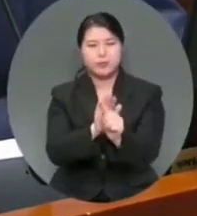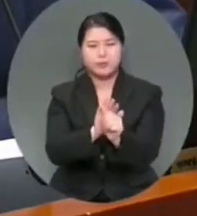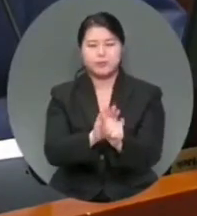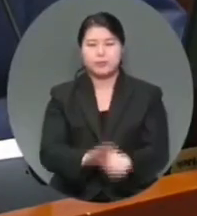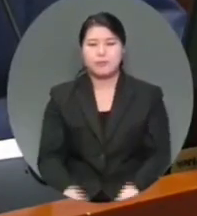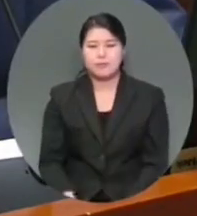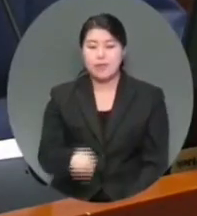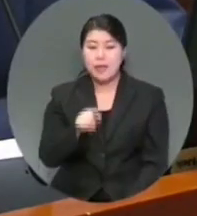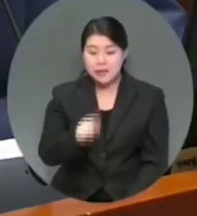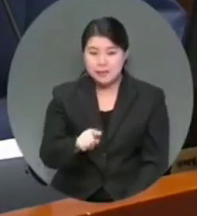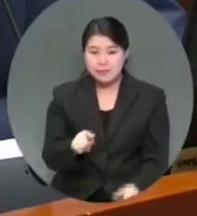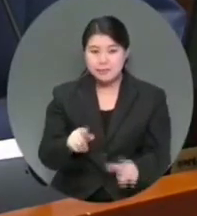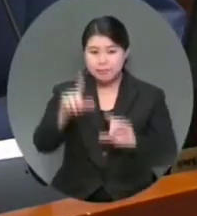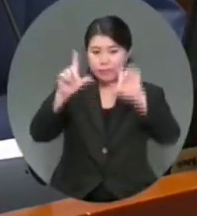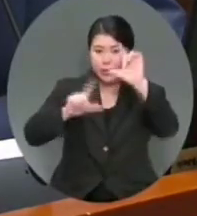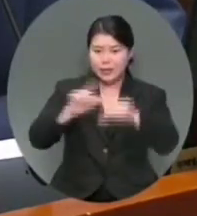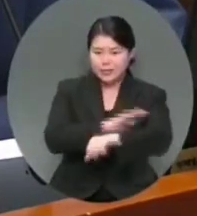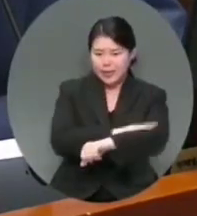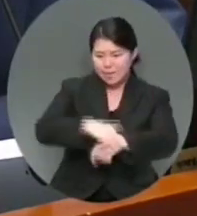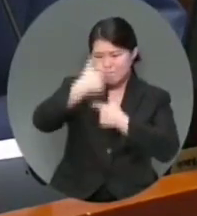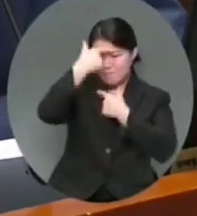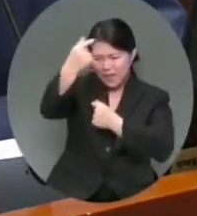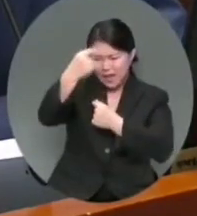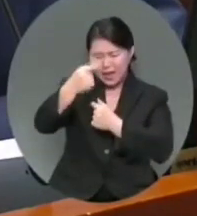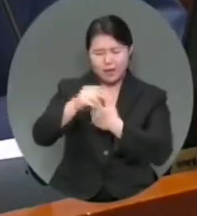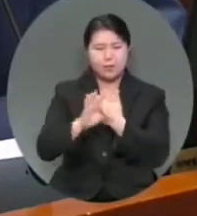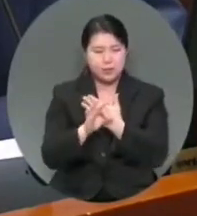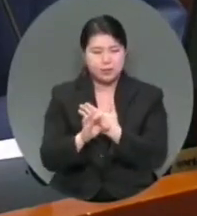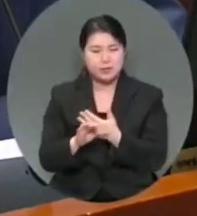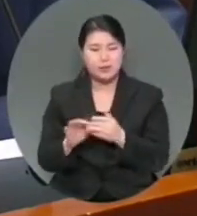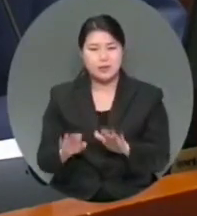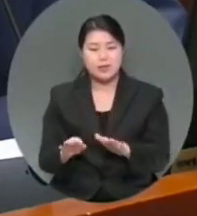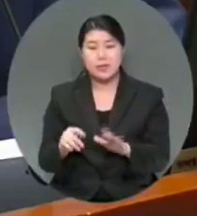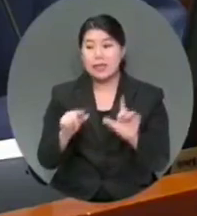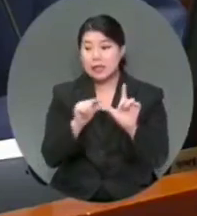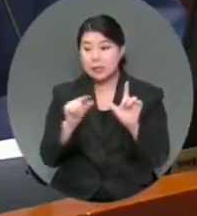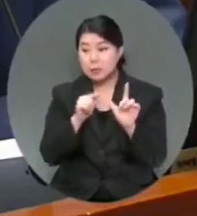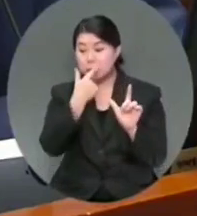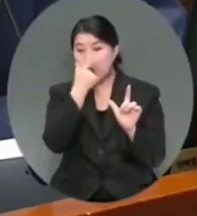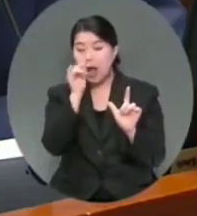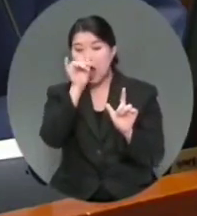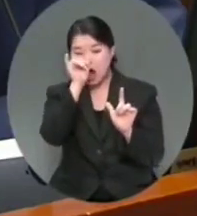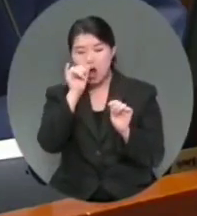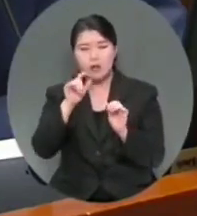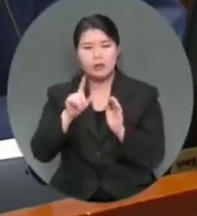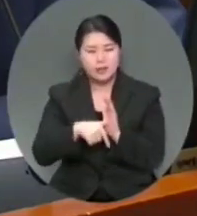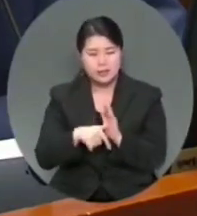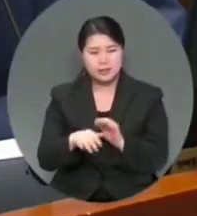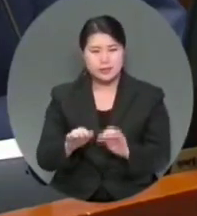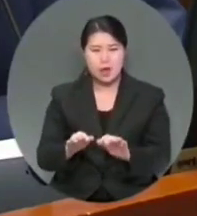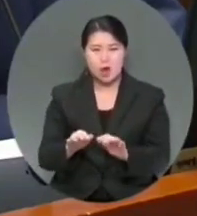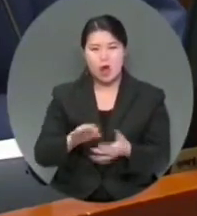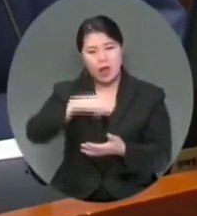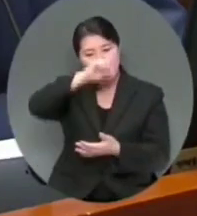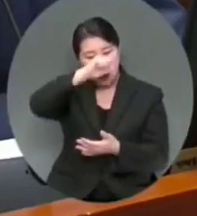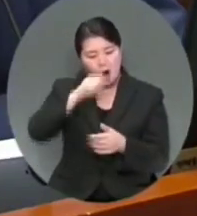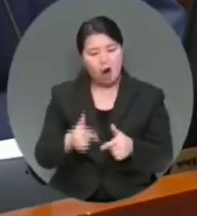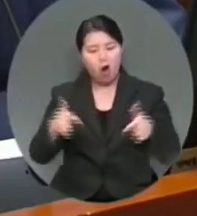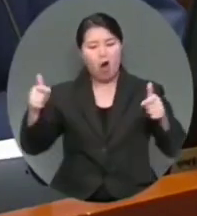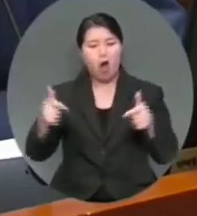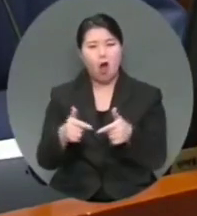틀이 제대로 잡히고 나면은 그리고 그 과정 속에서 일부 저희들이 미흡한 부분은 정액 등에 관해서